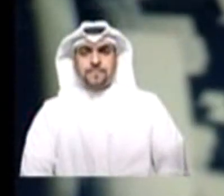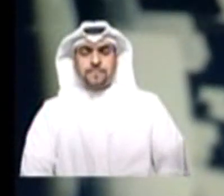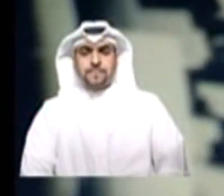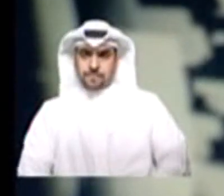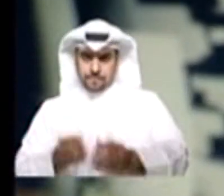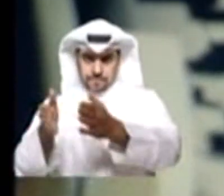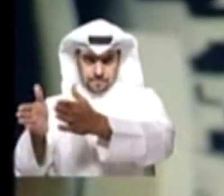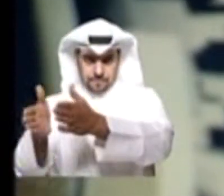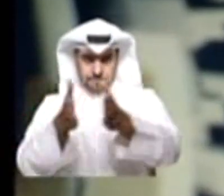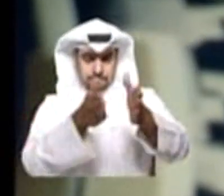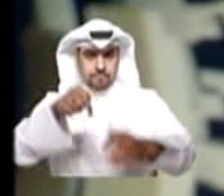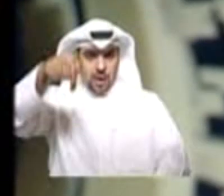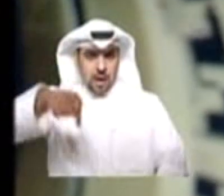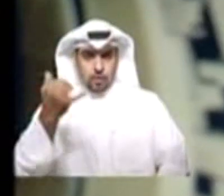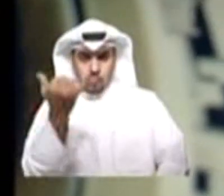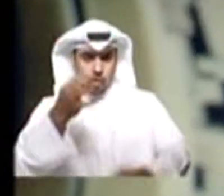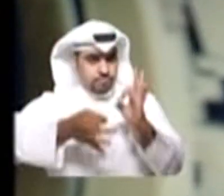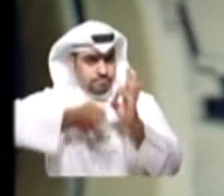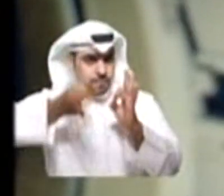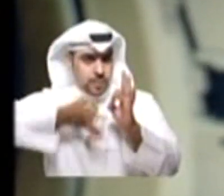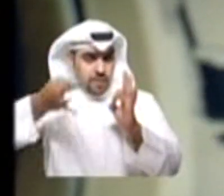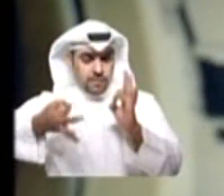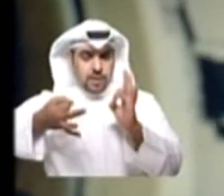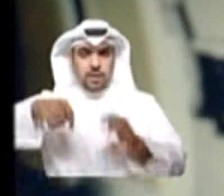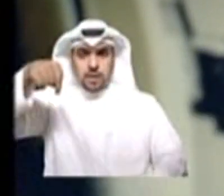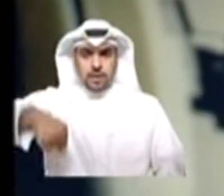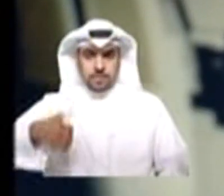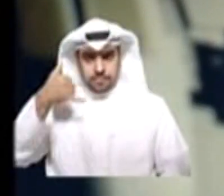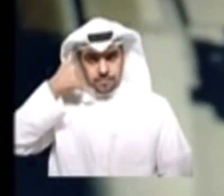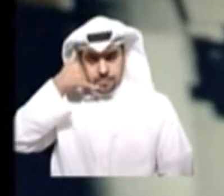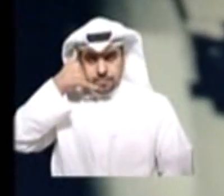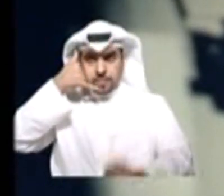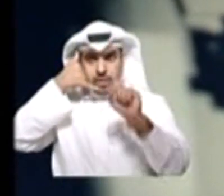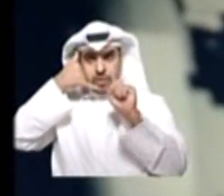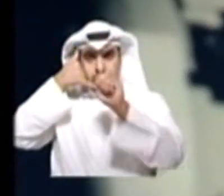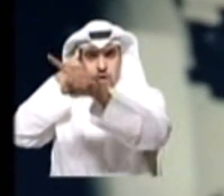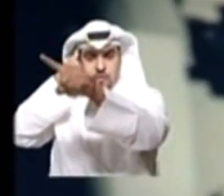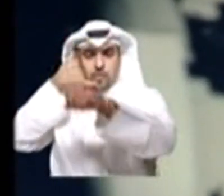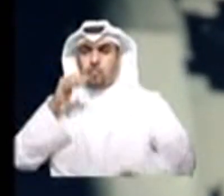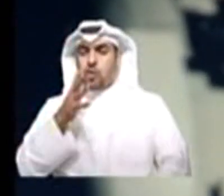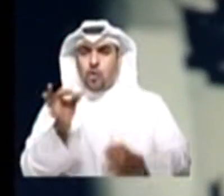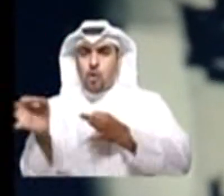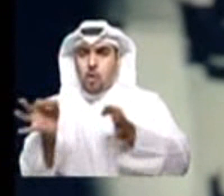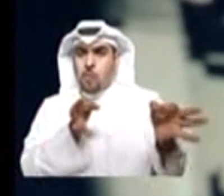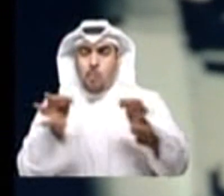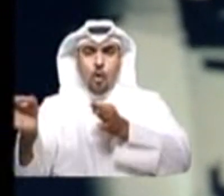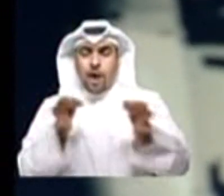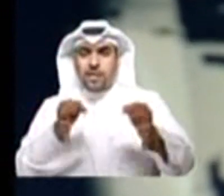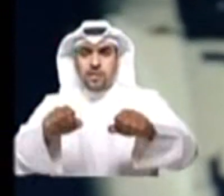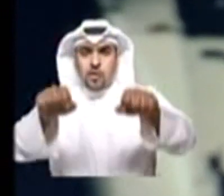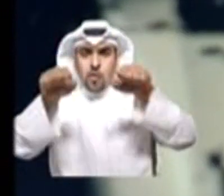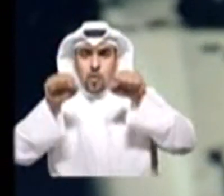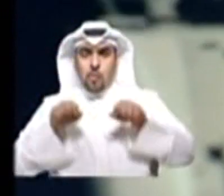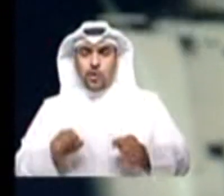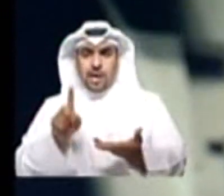أيها السادة، وللمزيد من التفاصيل حول هذا الموضوع ينضم إلينا المهندس محمد العنزي، نائب مدير عام الهيئة